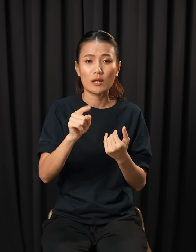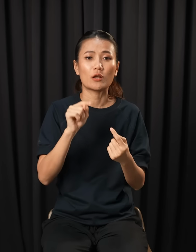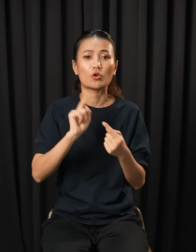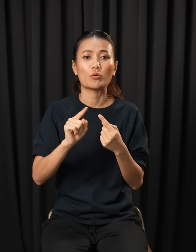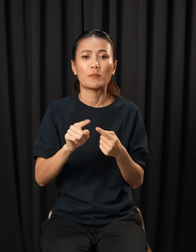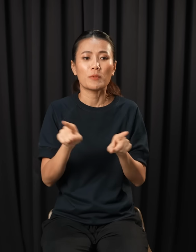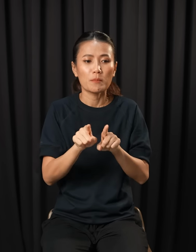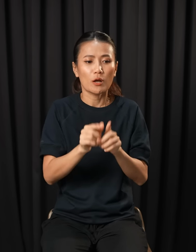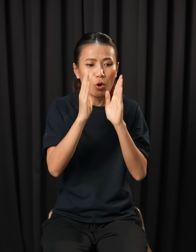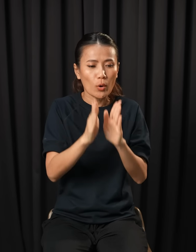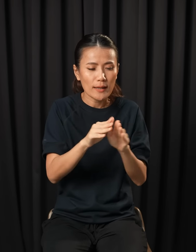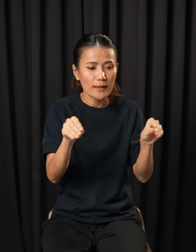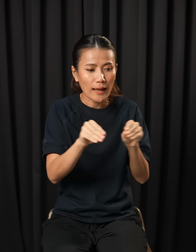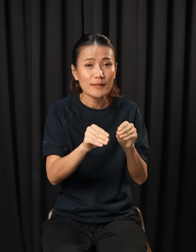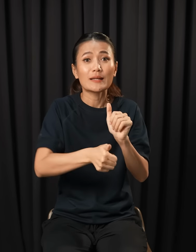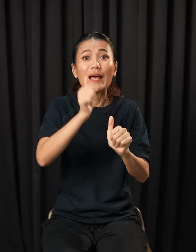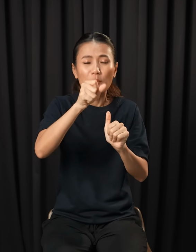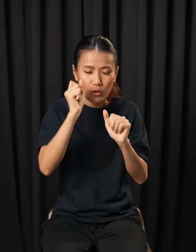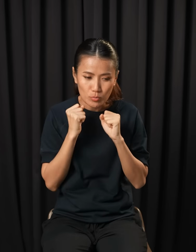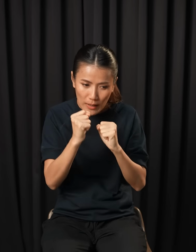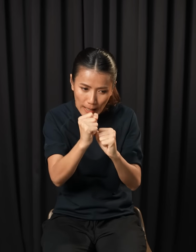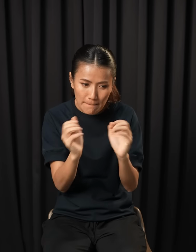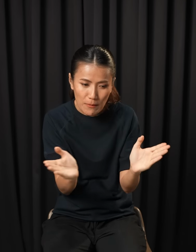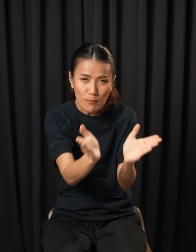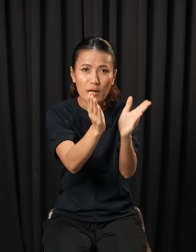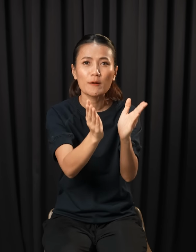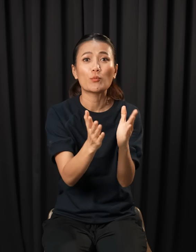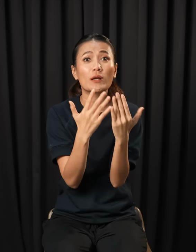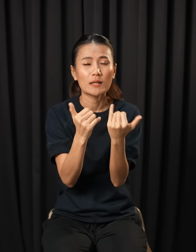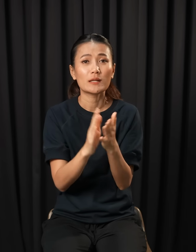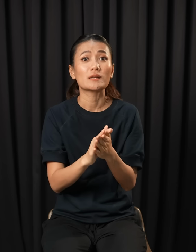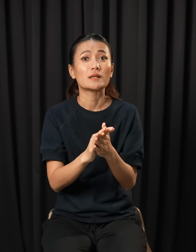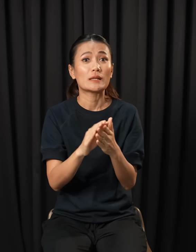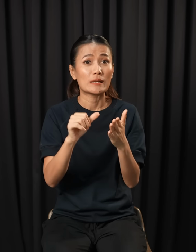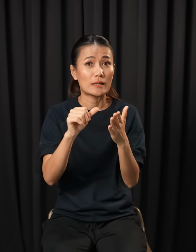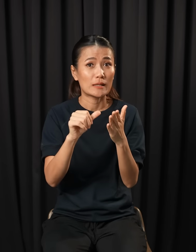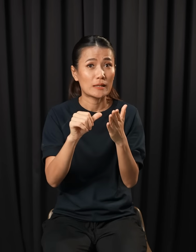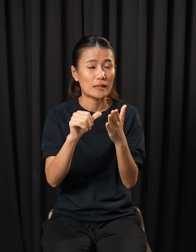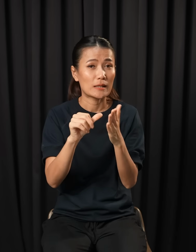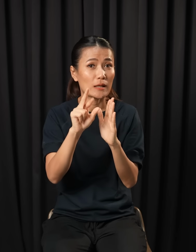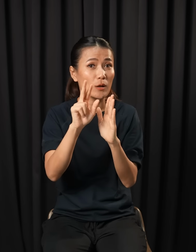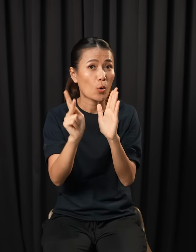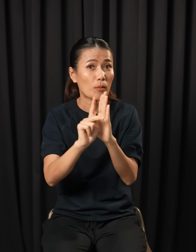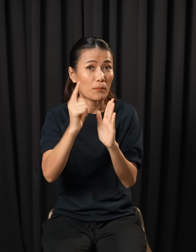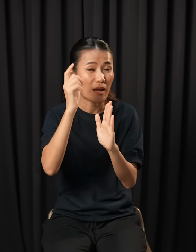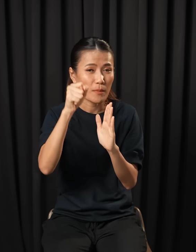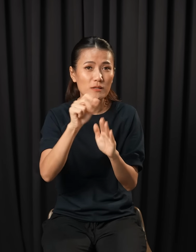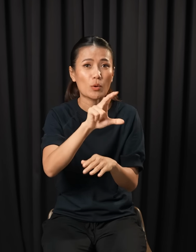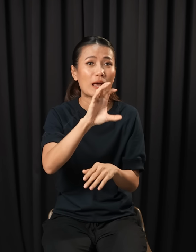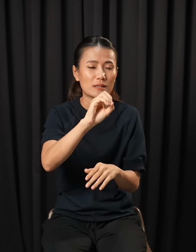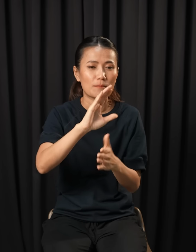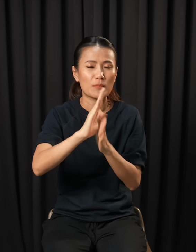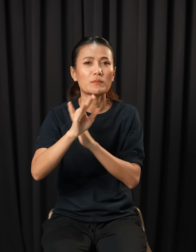ด แล้วก็มะม่วงใต้ต้นทั้งหลายที่ใส่ทรัพยากรนิดเดียวผมลงซ้ำบ่อยๆหน่อยสามารถที่จะผลักดันให้ชนะได้เพราะว่าเกมมันเปลี่ยนจาก